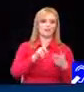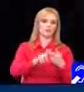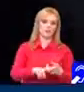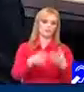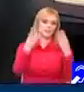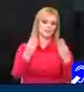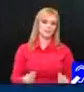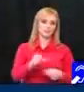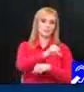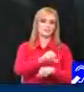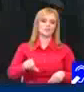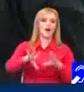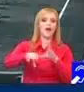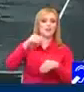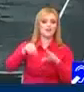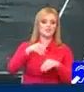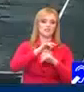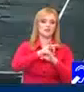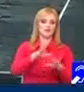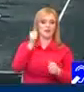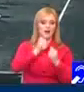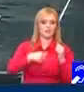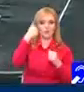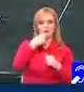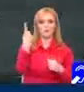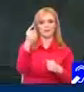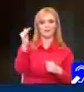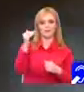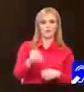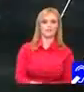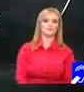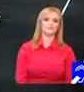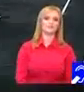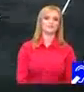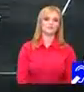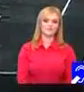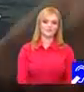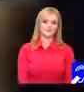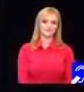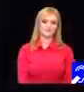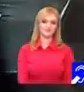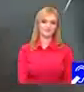Zilei Internaționale a Alegerilor, care este marcată anual pe 1 februarie.